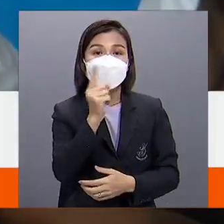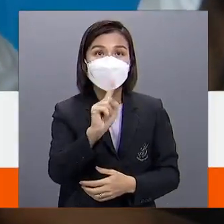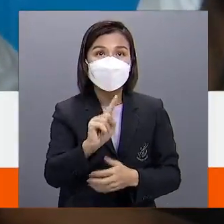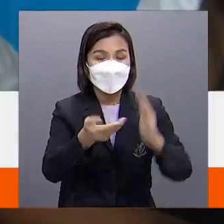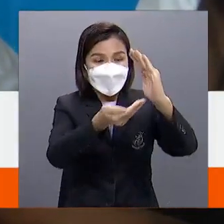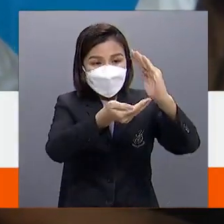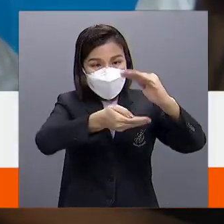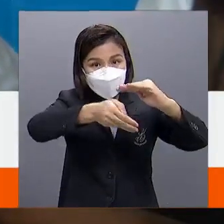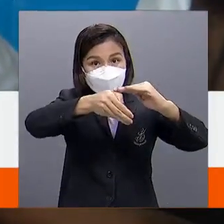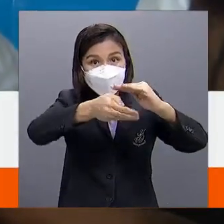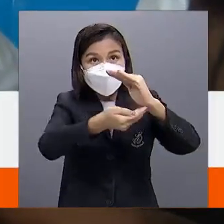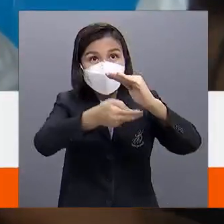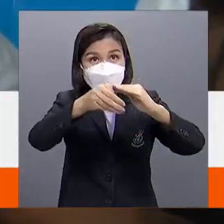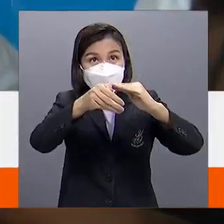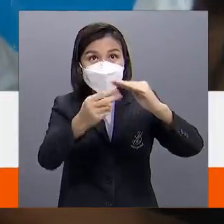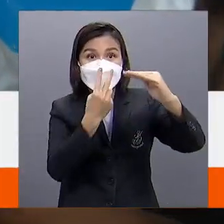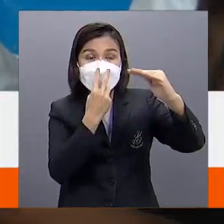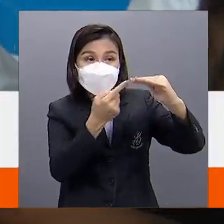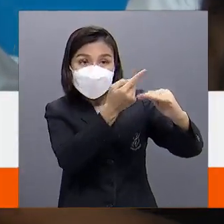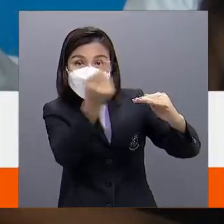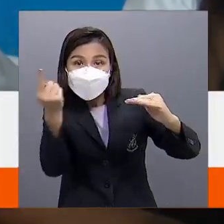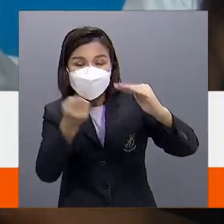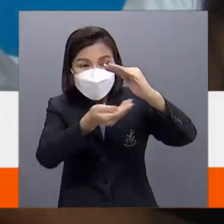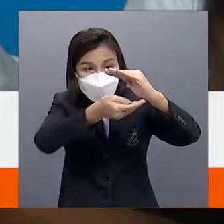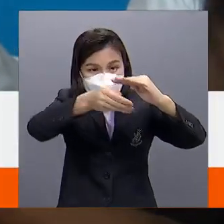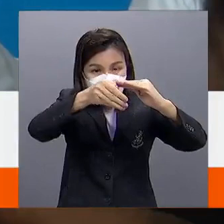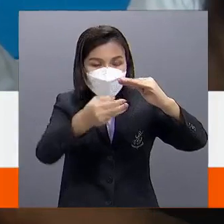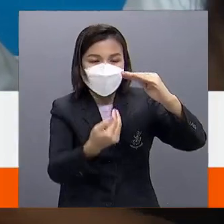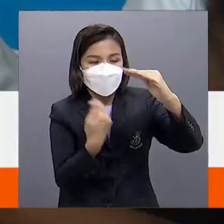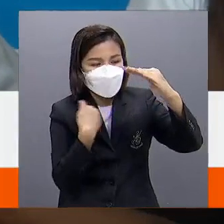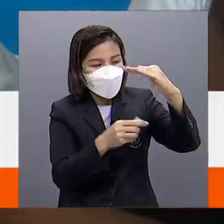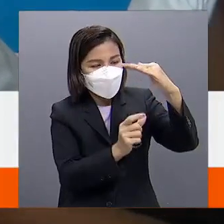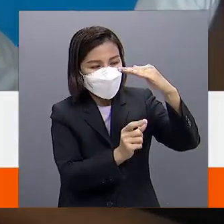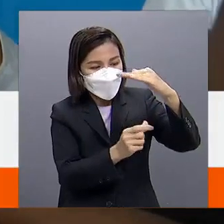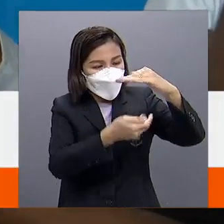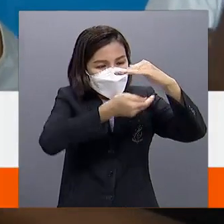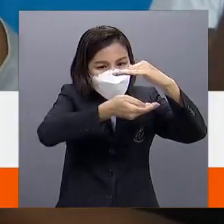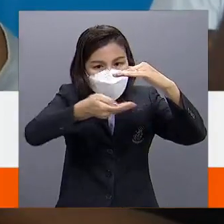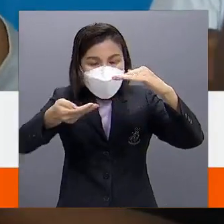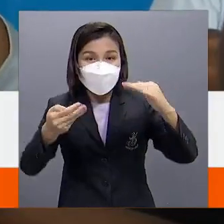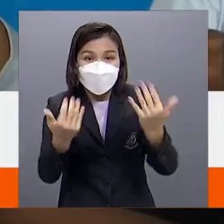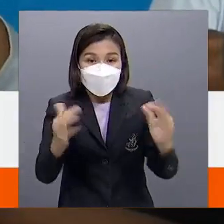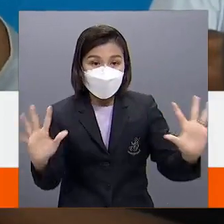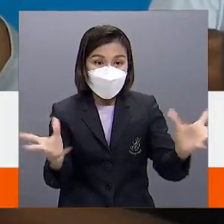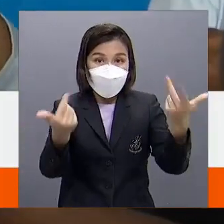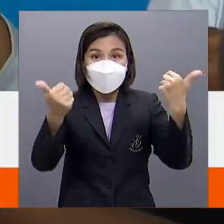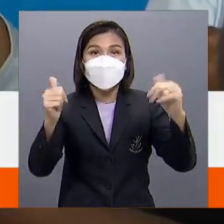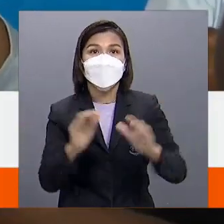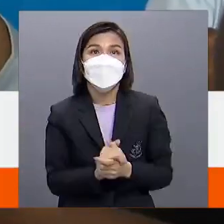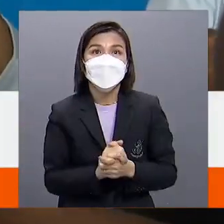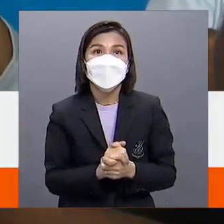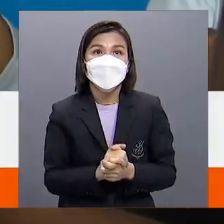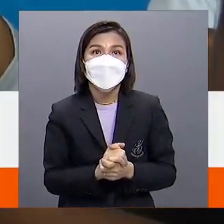เต็มถ้ำที่รังนกเต็มอยู่เต็มเนี่ยแล้วก็ขณะนี้ไม่มีรังนกแล้วลูกนกที่จะเกิดขึ้นในช่วงนั้นนะครับ